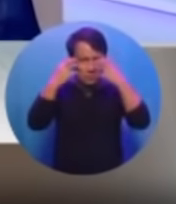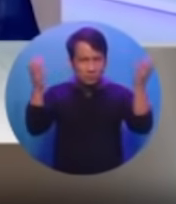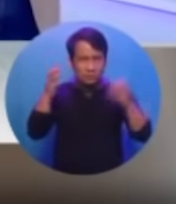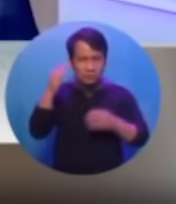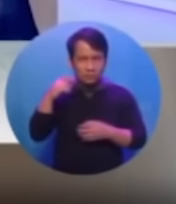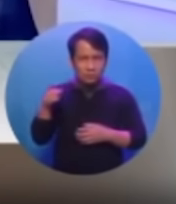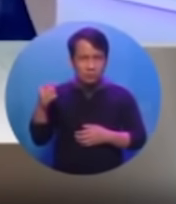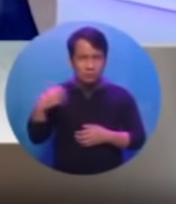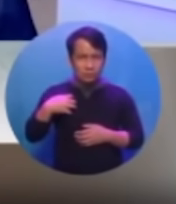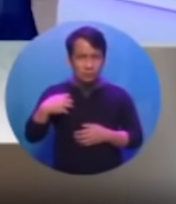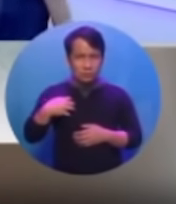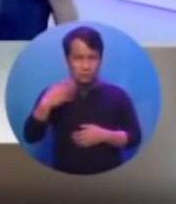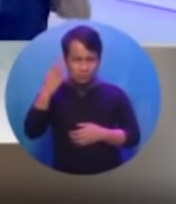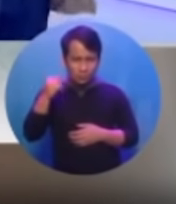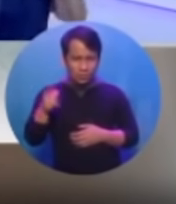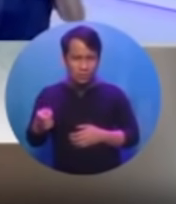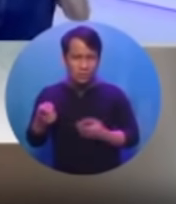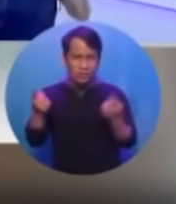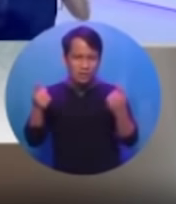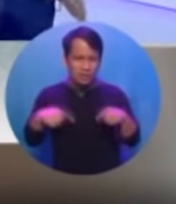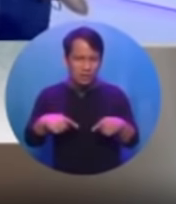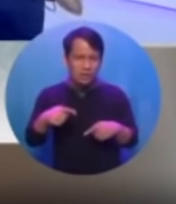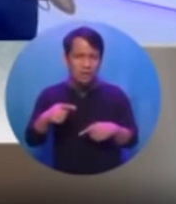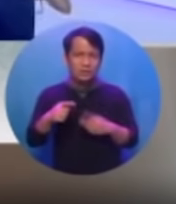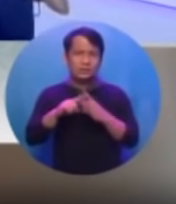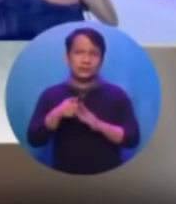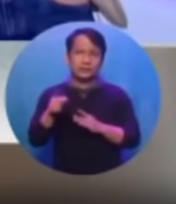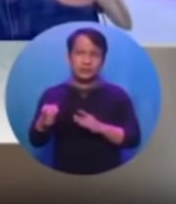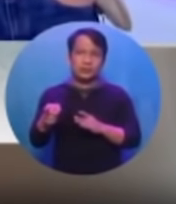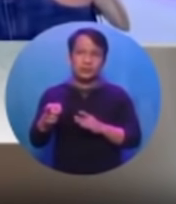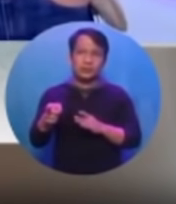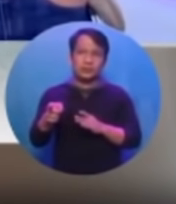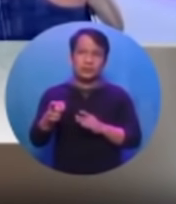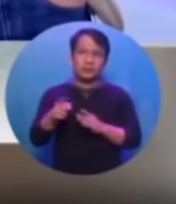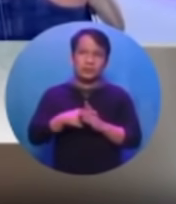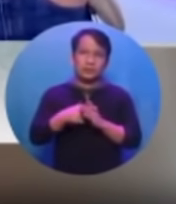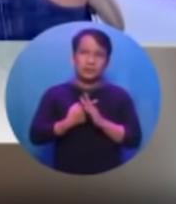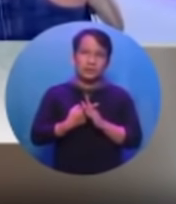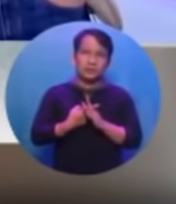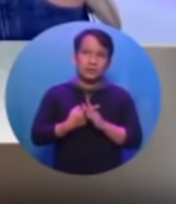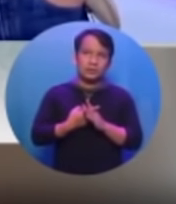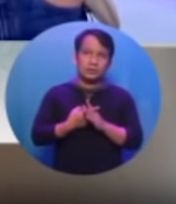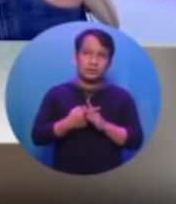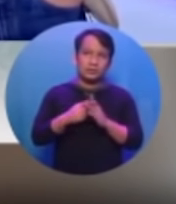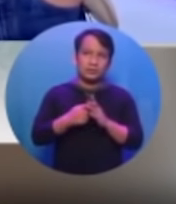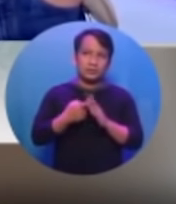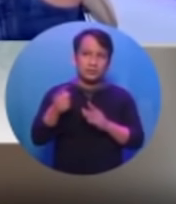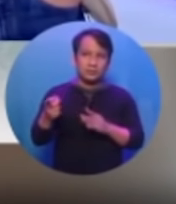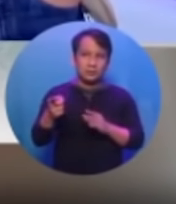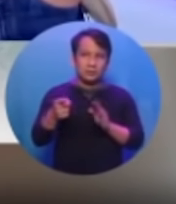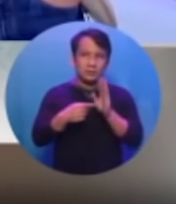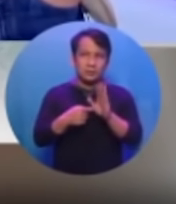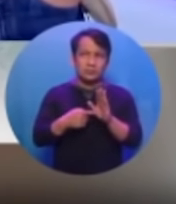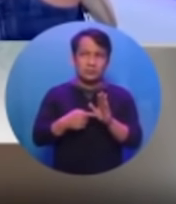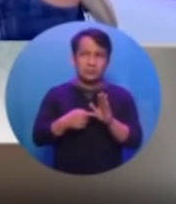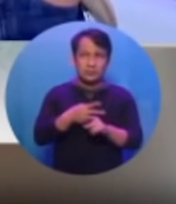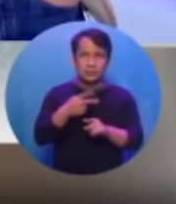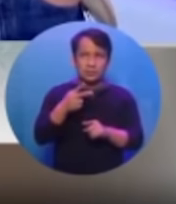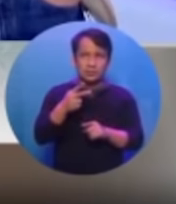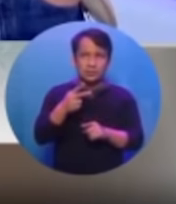itong si Sargento? Opo, yun na po ang simula ng nagkaroon po sila, dinimenda po nila si